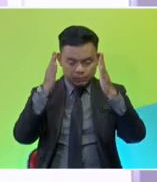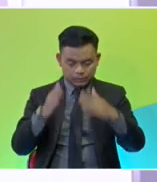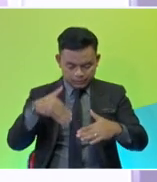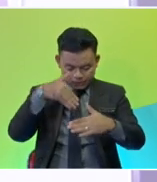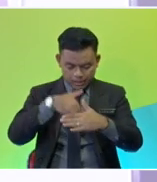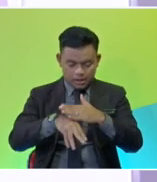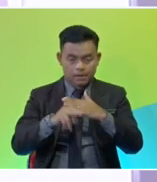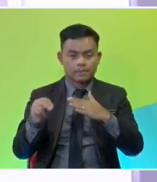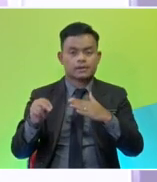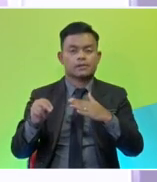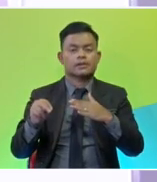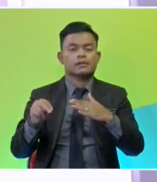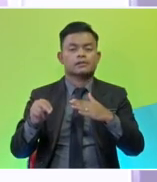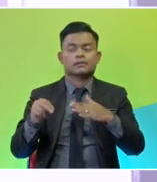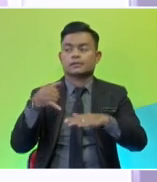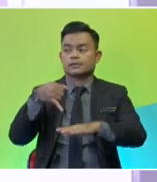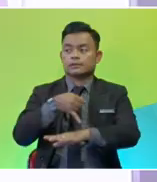dan tulang kaki